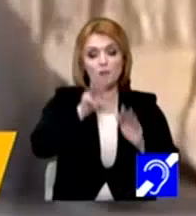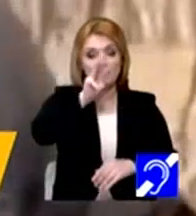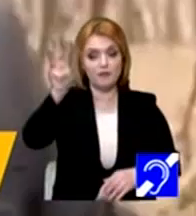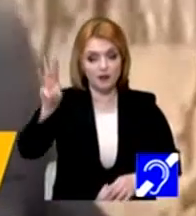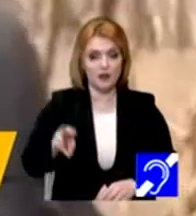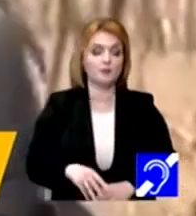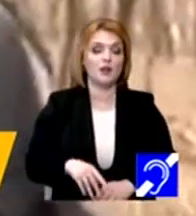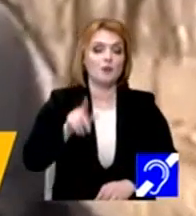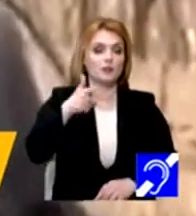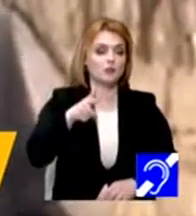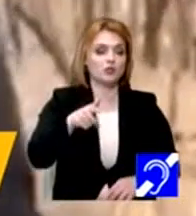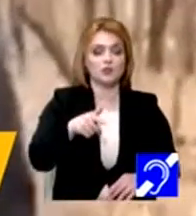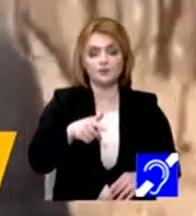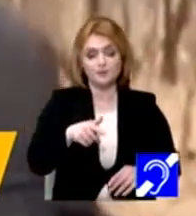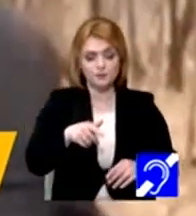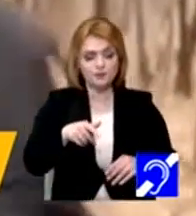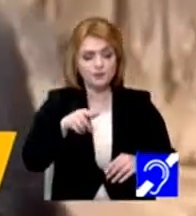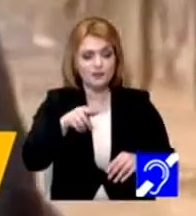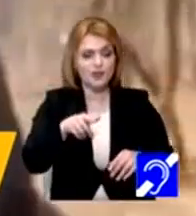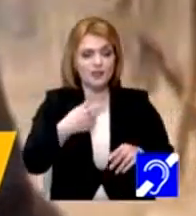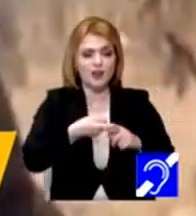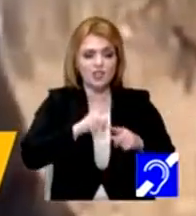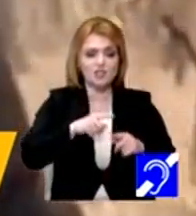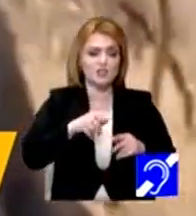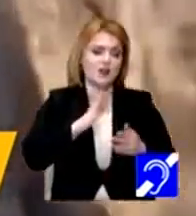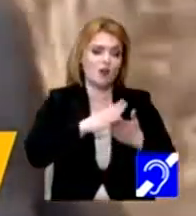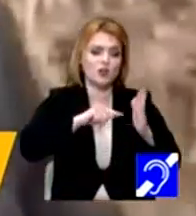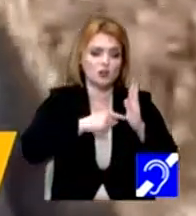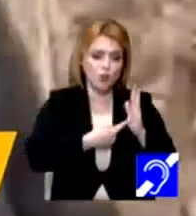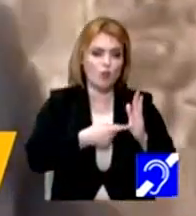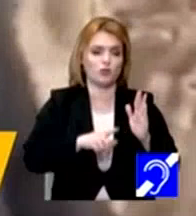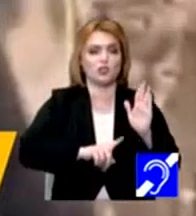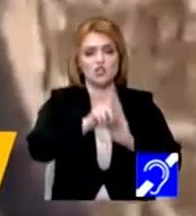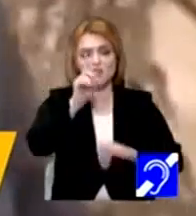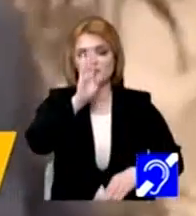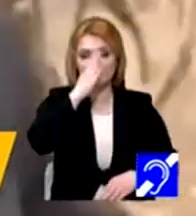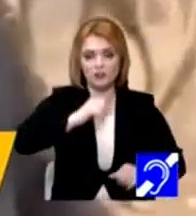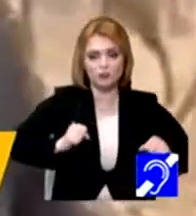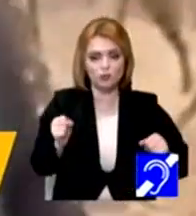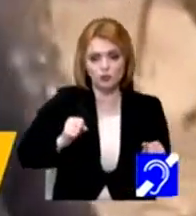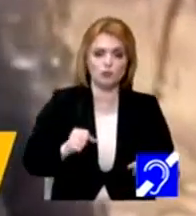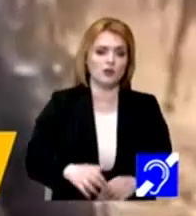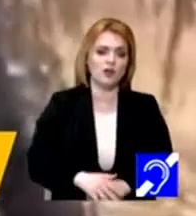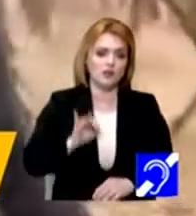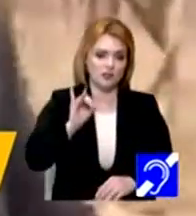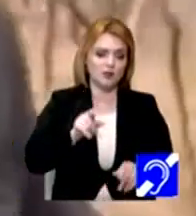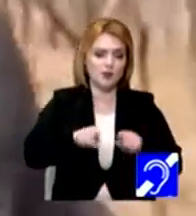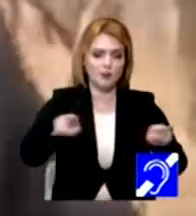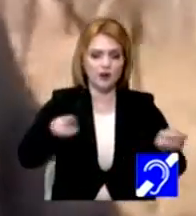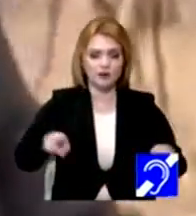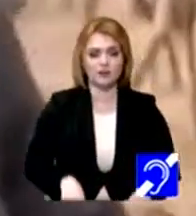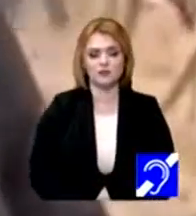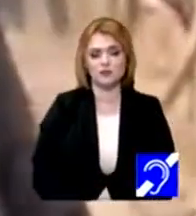justificarea războiului. Este vorba despre Sputnik.md, GagauzNews.md și RTA.md.